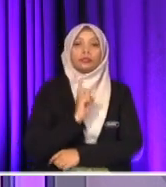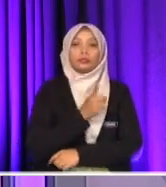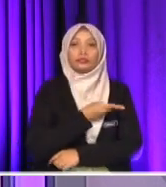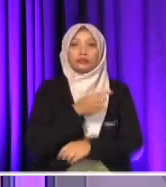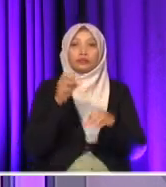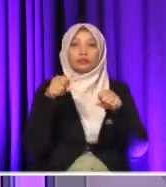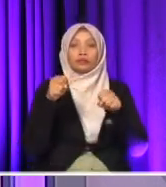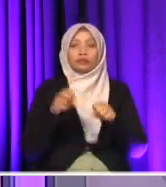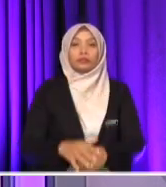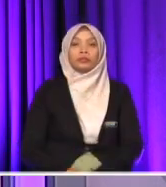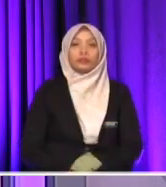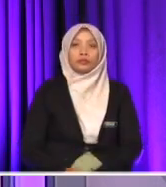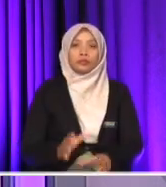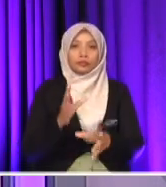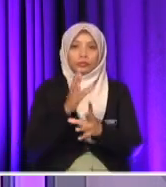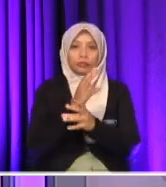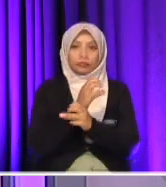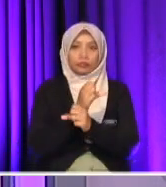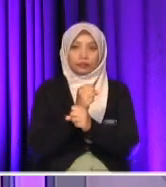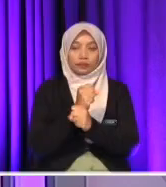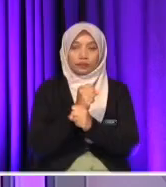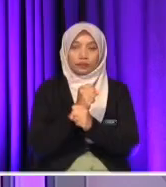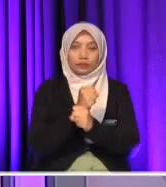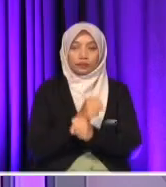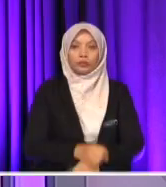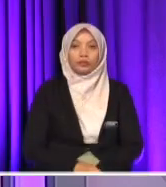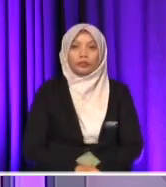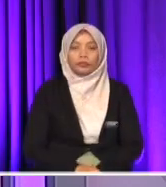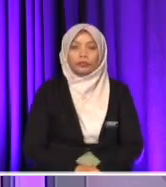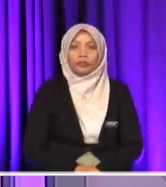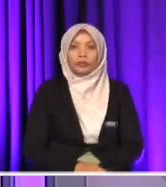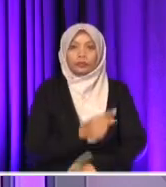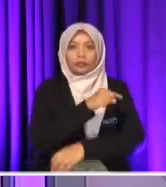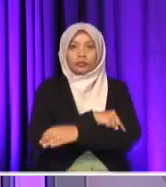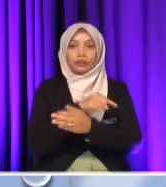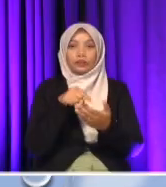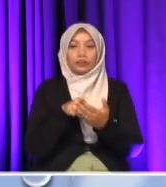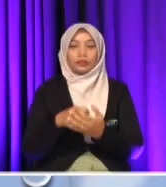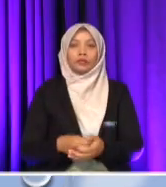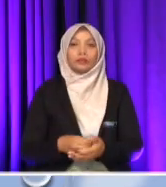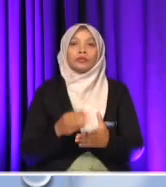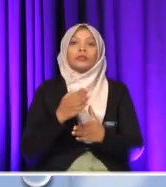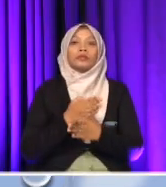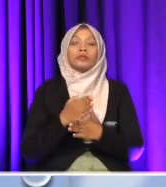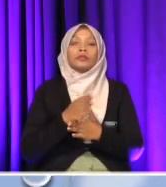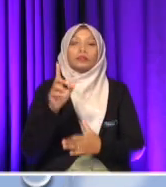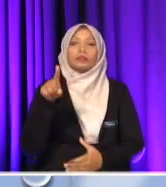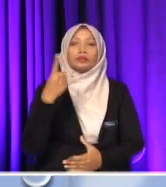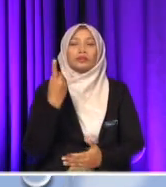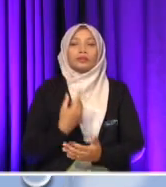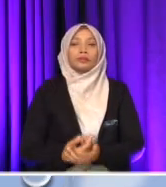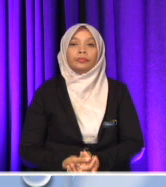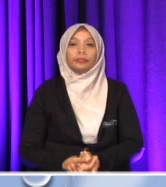belajar sebelum ni. Kita boleh applykan hukum Ohm. Okey, termasuk juga yang ini. Ini saya sebutkan sebahagian saja untuk contohnya